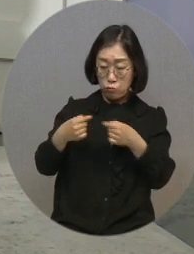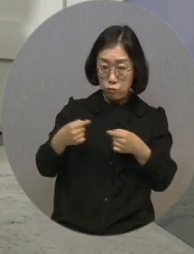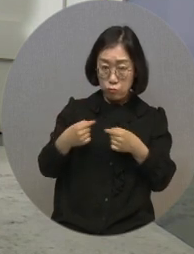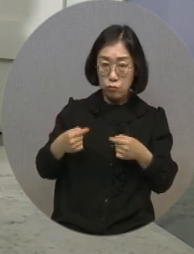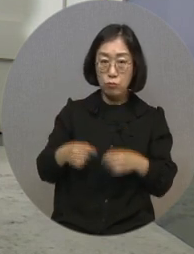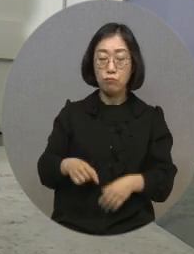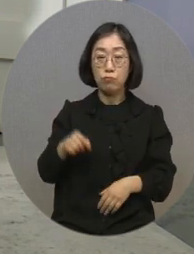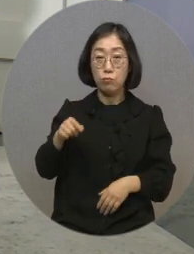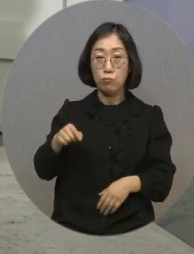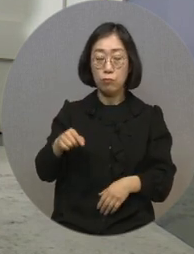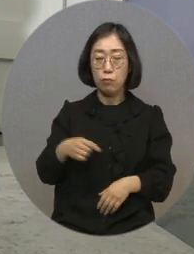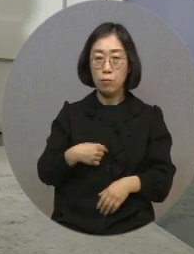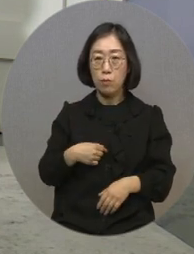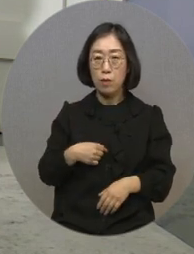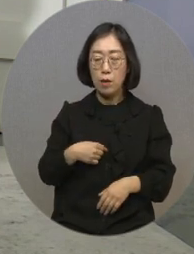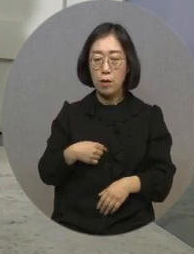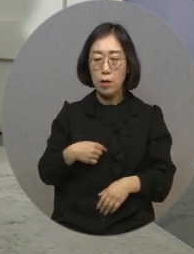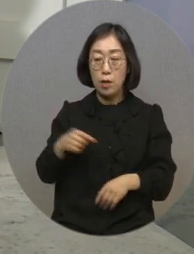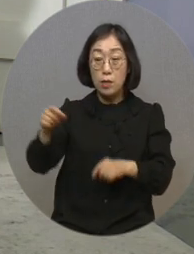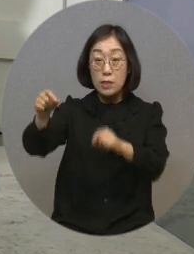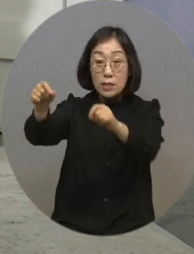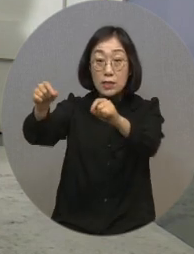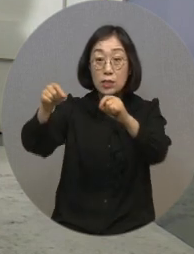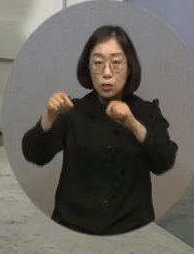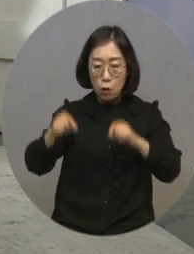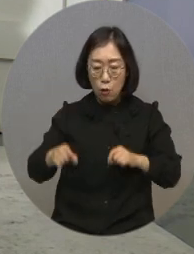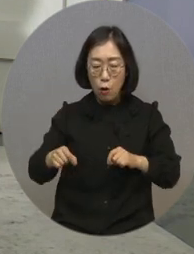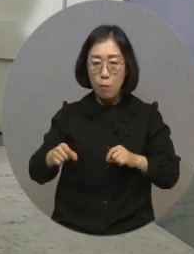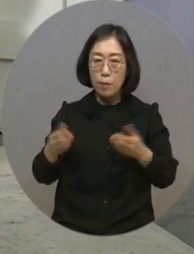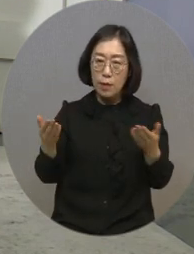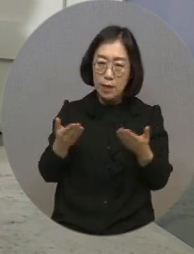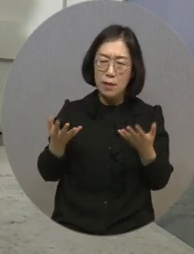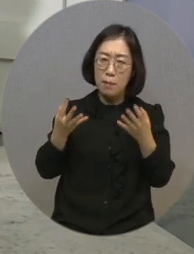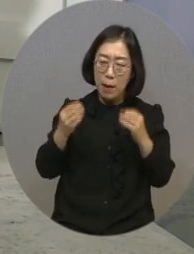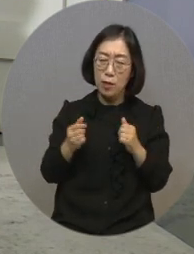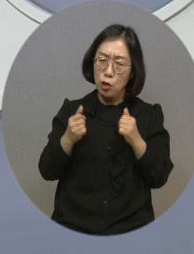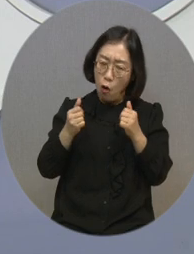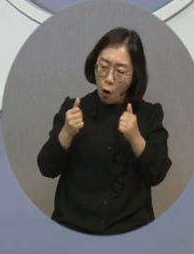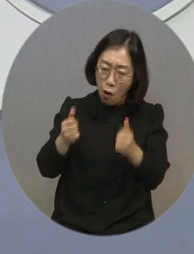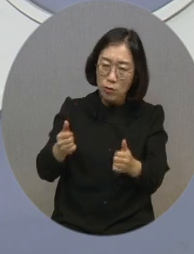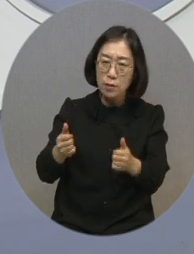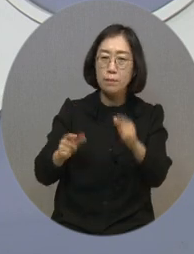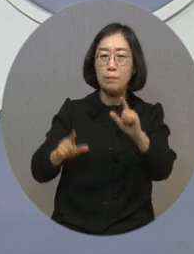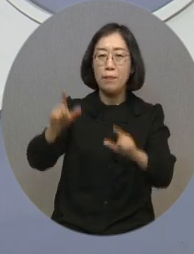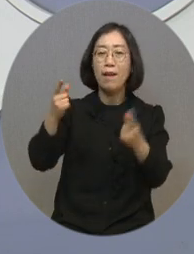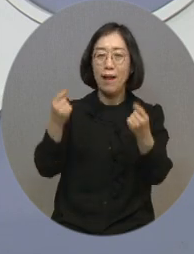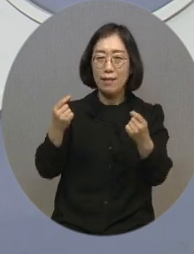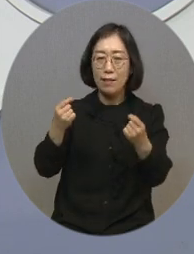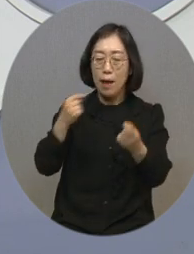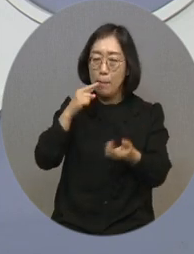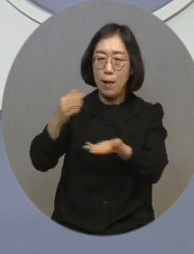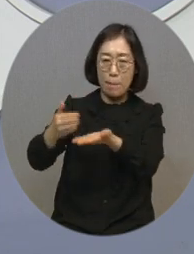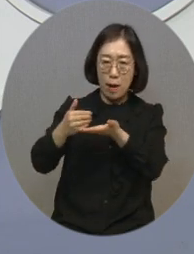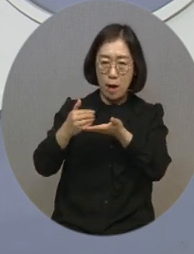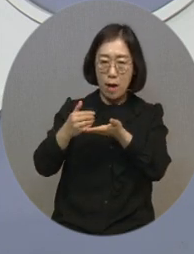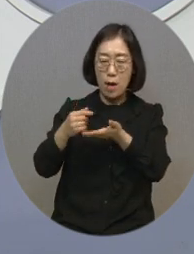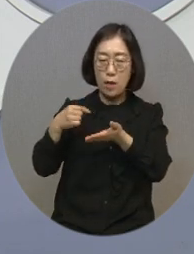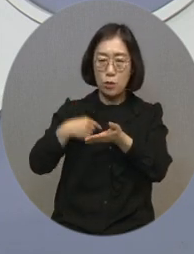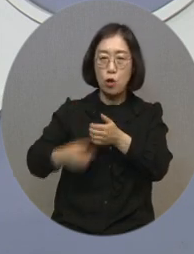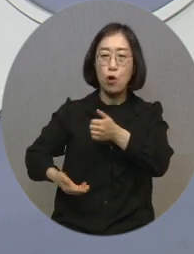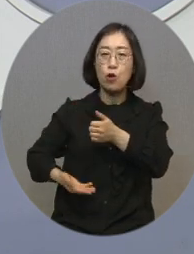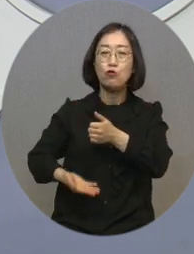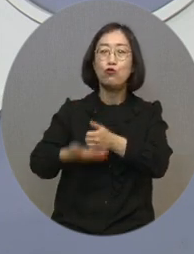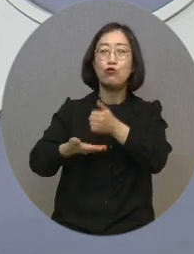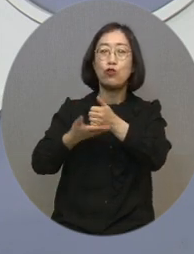훈방문 변호사가 꼭 그렇게 일을 하는 것 같다. 그래서 그분이 이제 좀 추천을